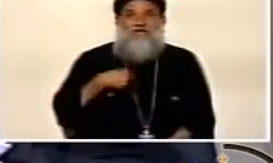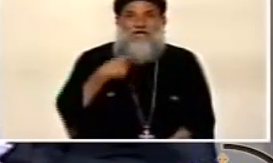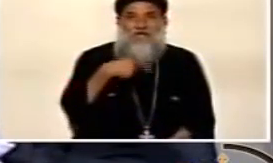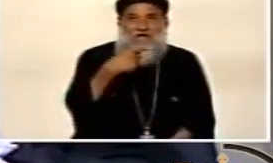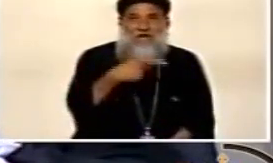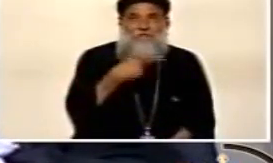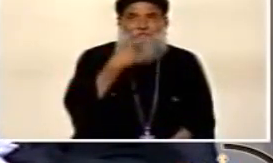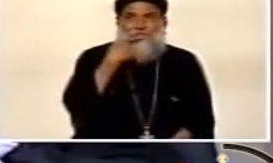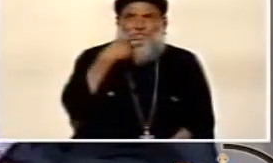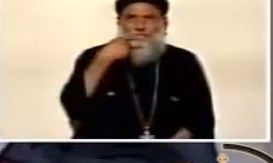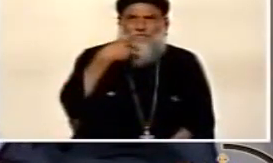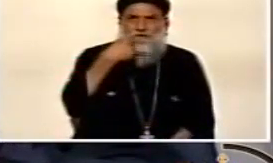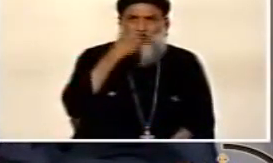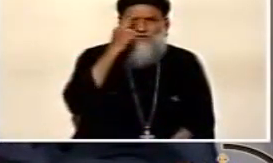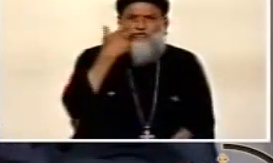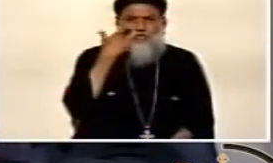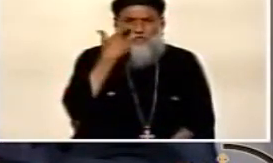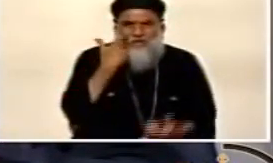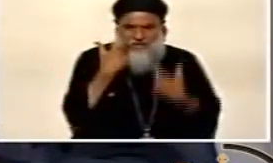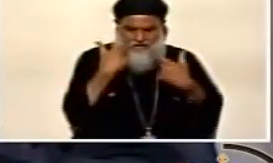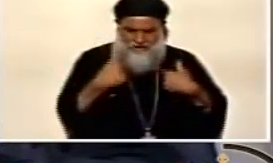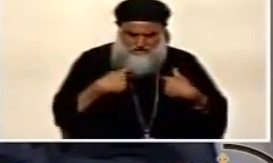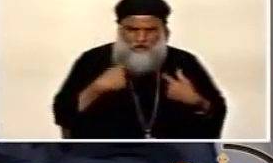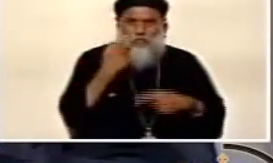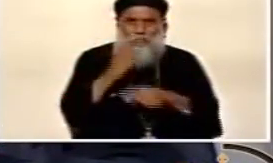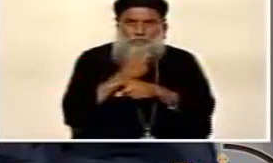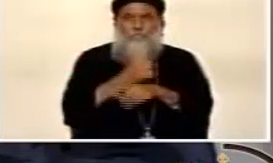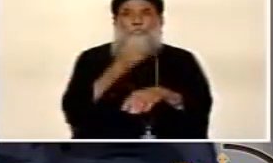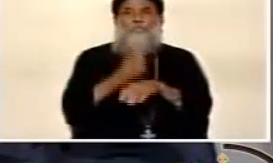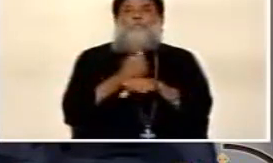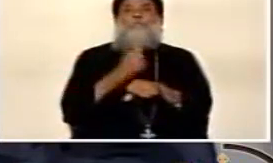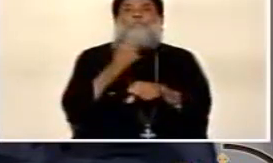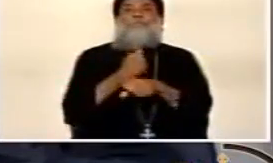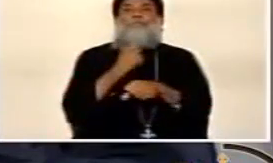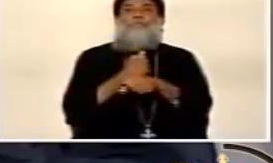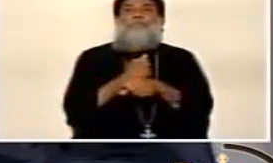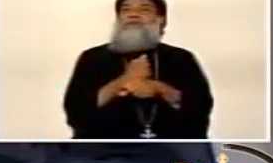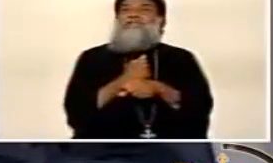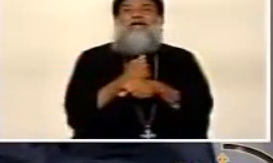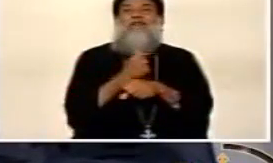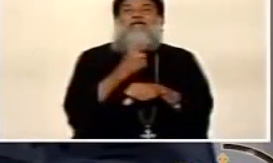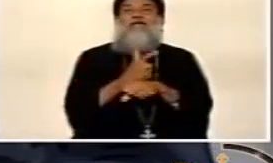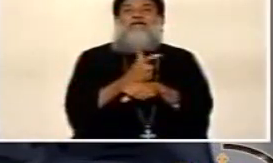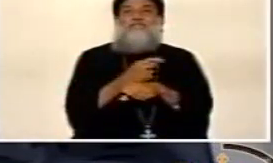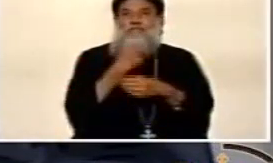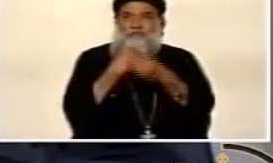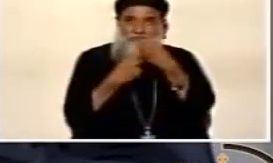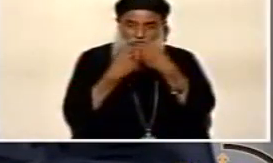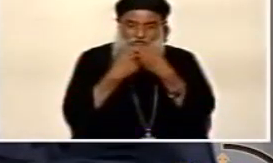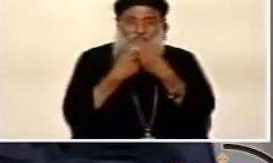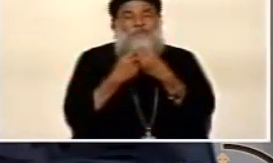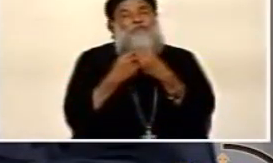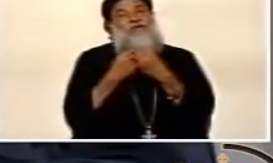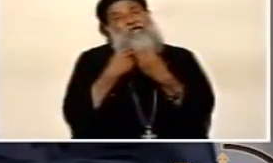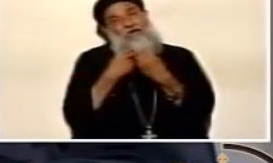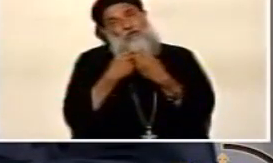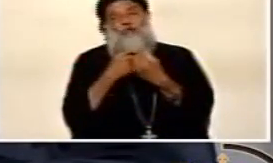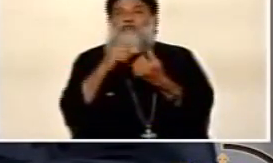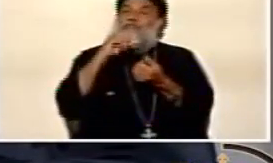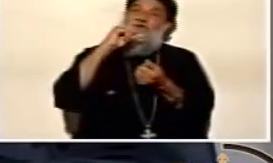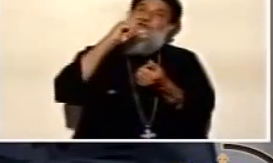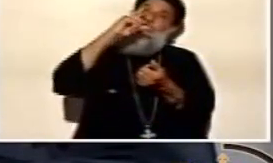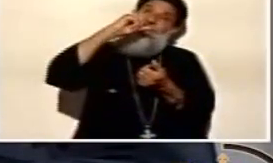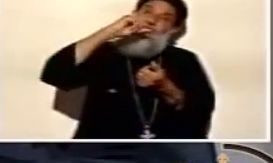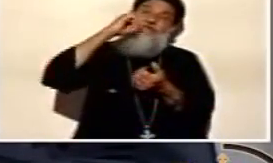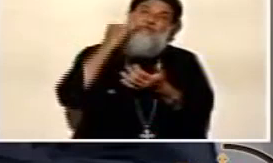الذين يفحصونني. ألعلنا ليس لنا سلطان أن نأكل ونشرب؟ ألعلنا ليس